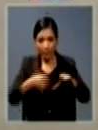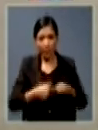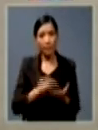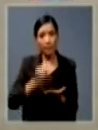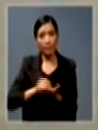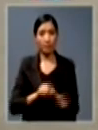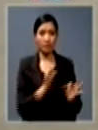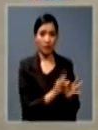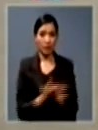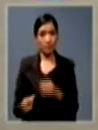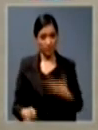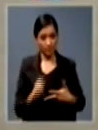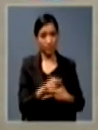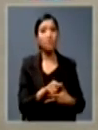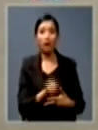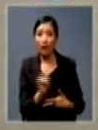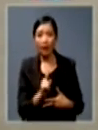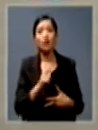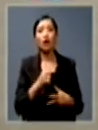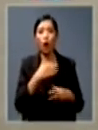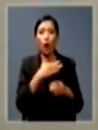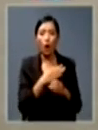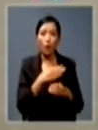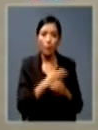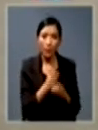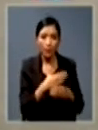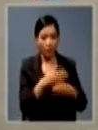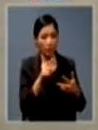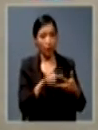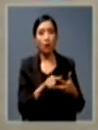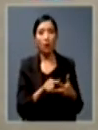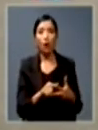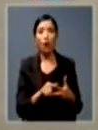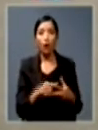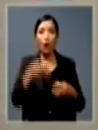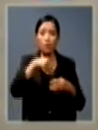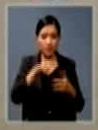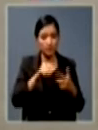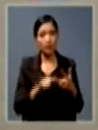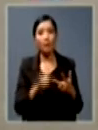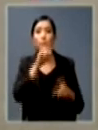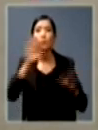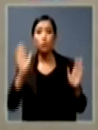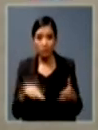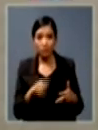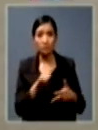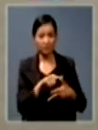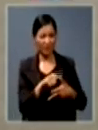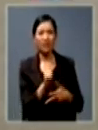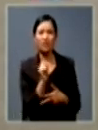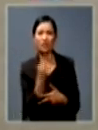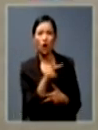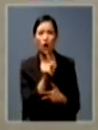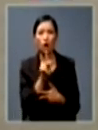ธนาคารมีธกส.นะคะมีออมสินแล้วก็กรุงไทยไปขึ้นทะเบียนกันไว้เรียบร้อยวันนี้นะคะมีมาตรการเพิ่มรายได้ให้